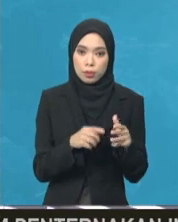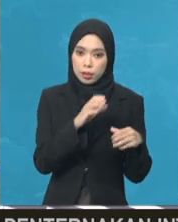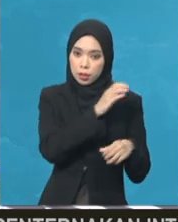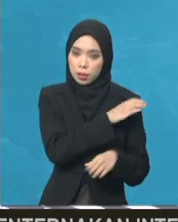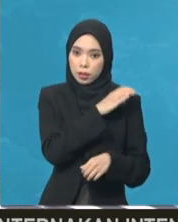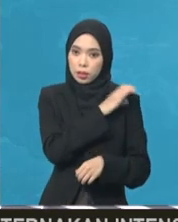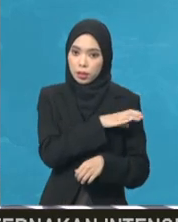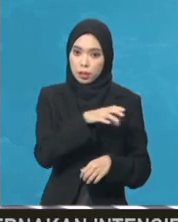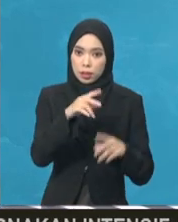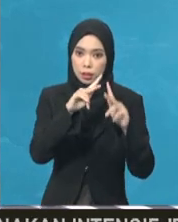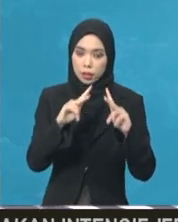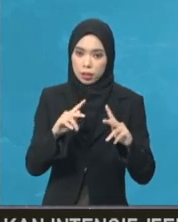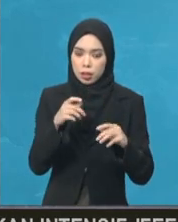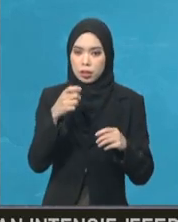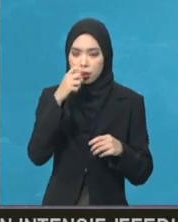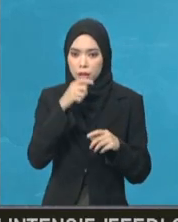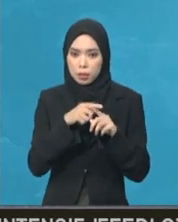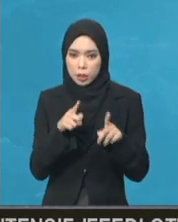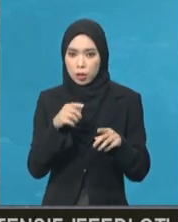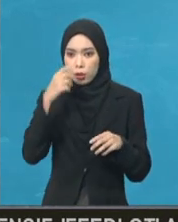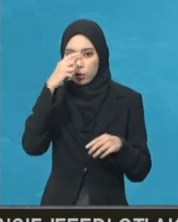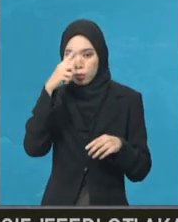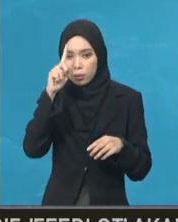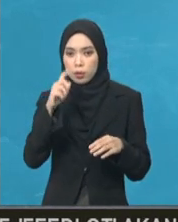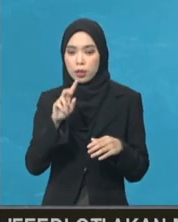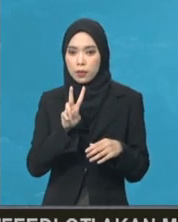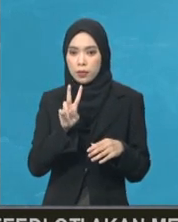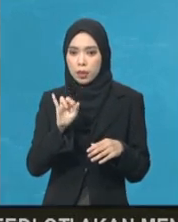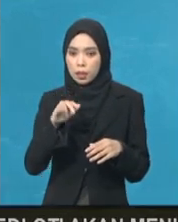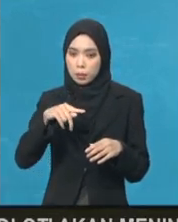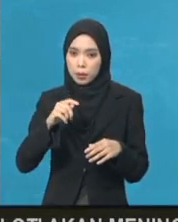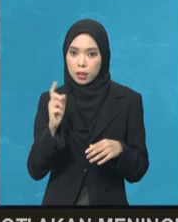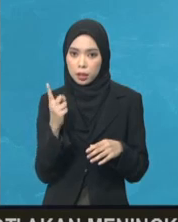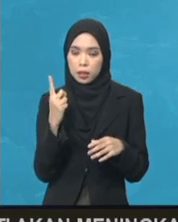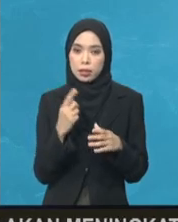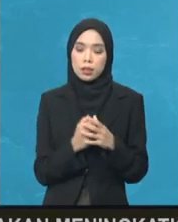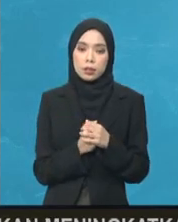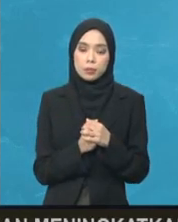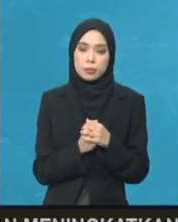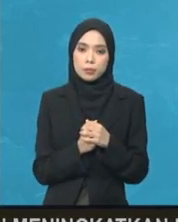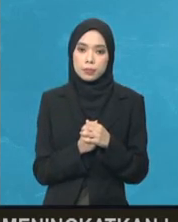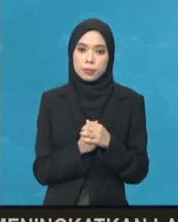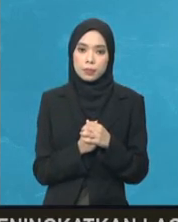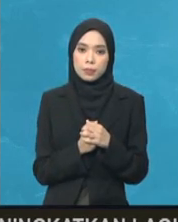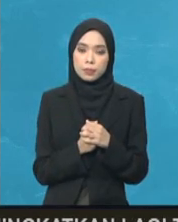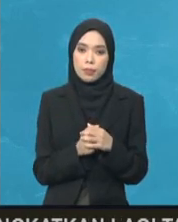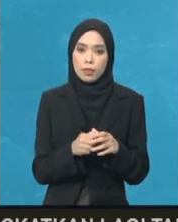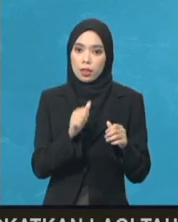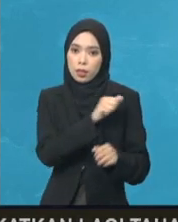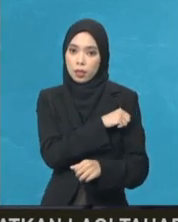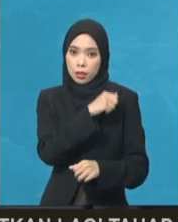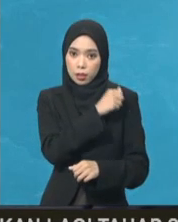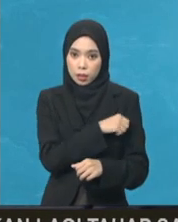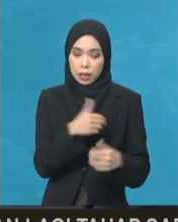untuk ambilan ada sebelah sebuah ambulans ad di lokasi-lokasi yang strategic alliances